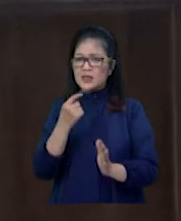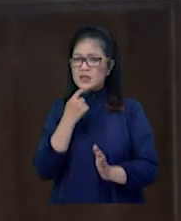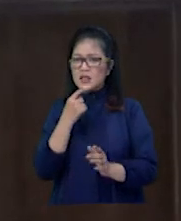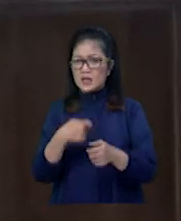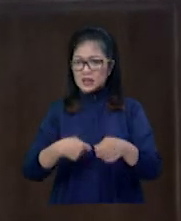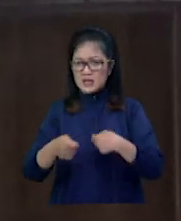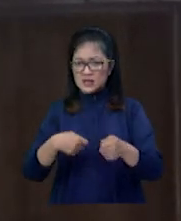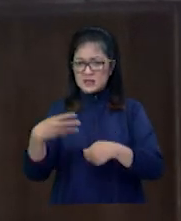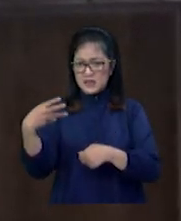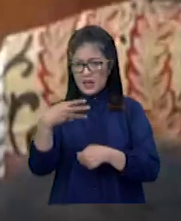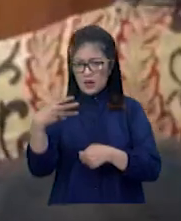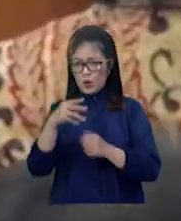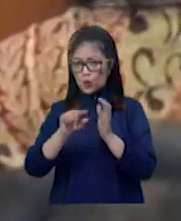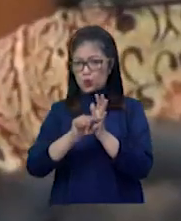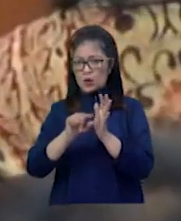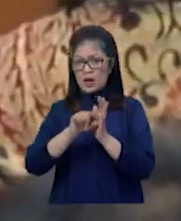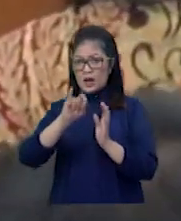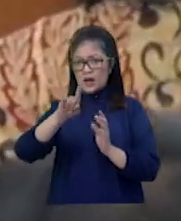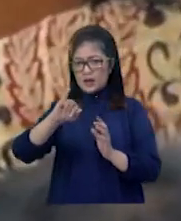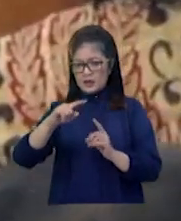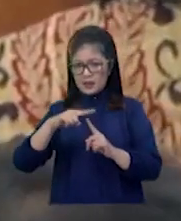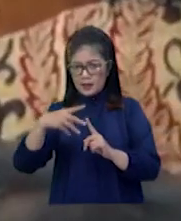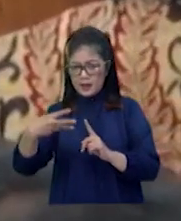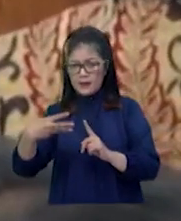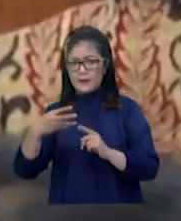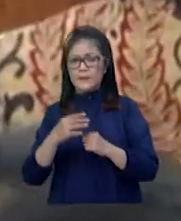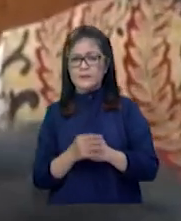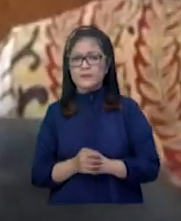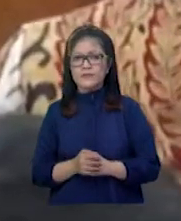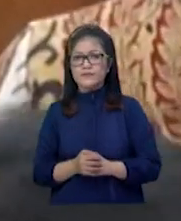atau ITE. Dari Tangerang, Banten, Sukron, iNews, melaporkan.